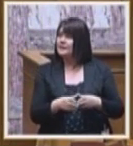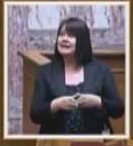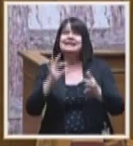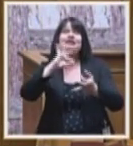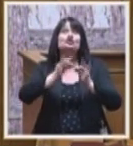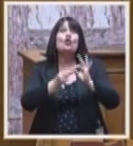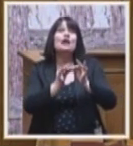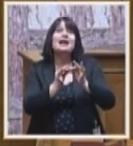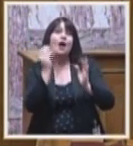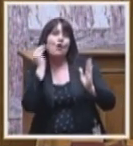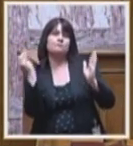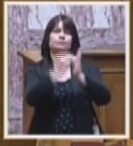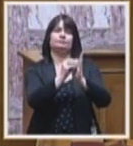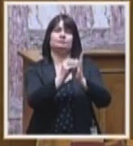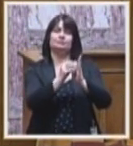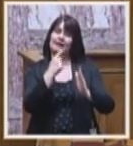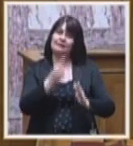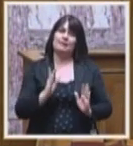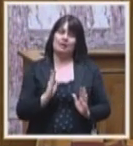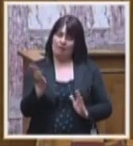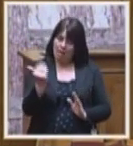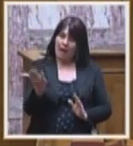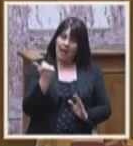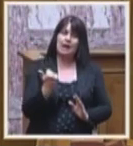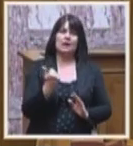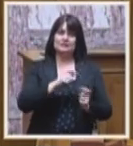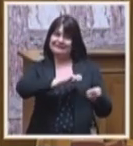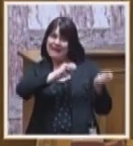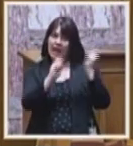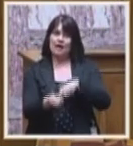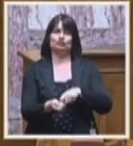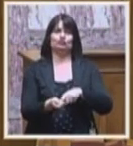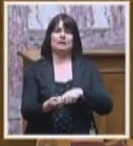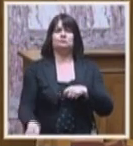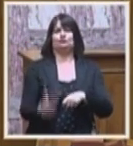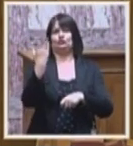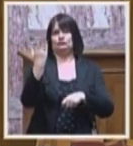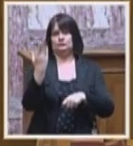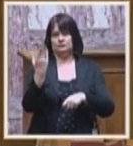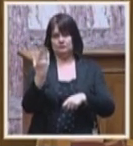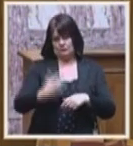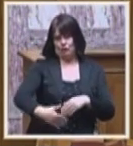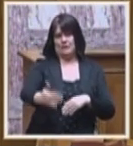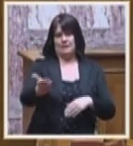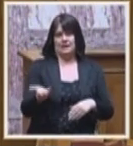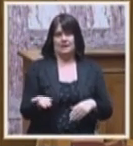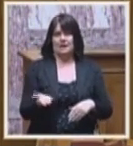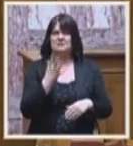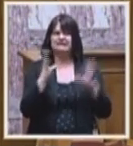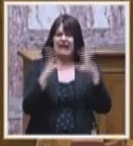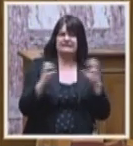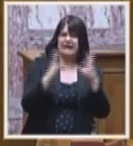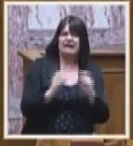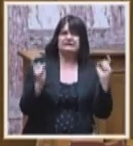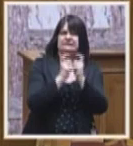ιστορία. Σας είπα, ελάτε να αλλάξουμε σελίδα. Να αφήσουμε τους τσακωμούς σε